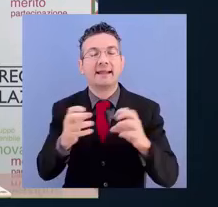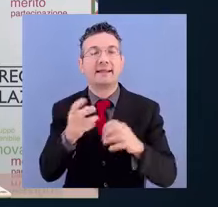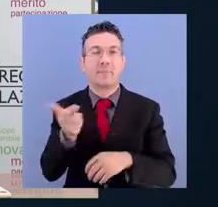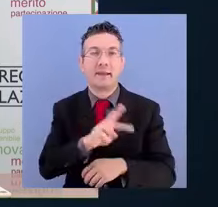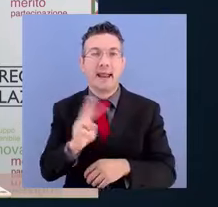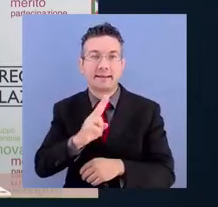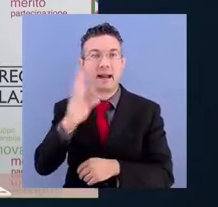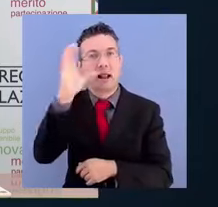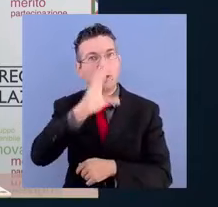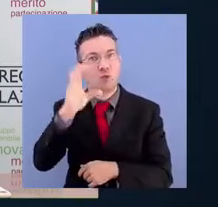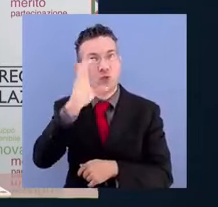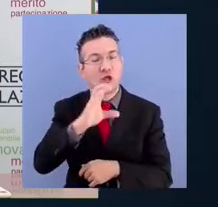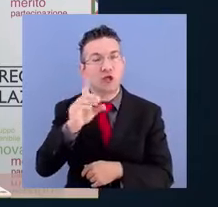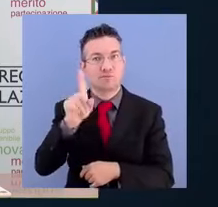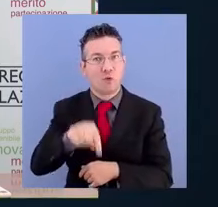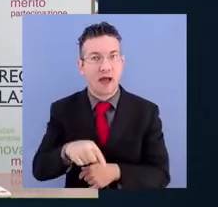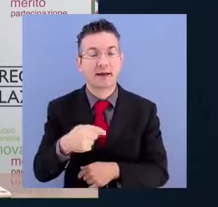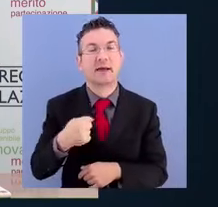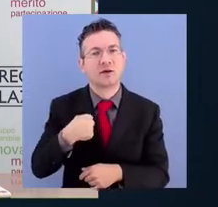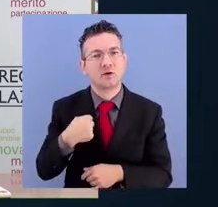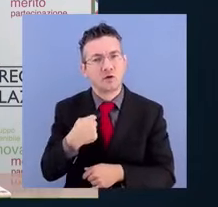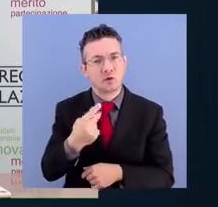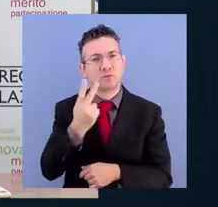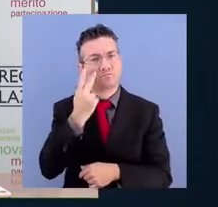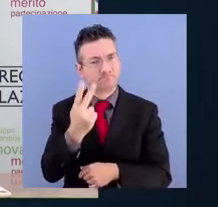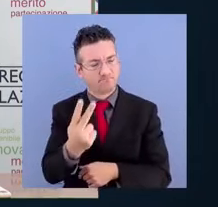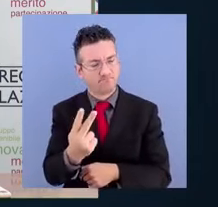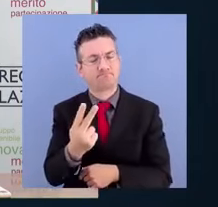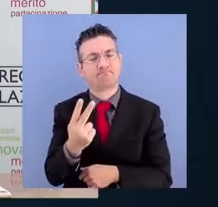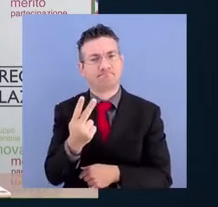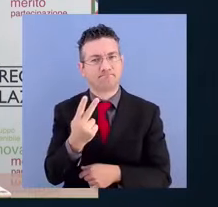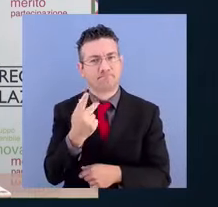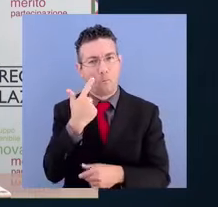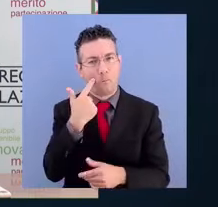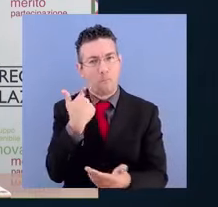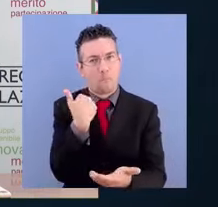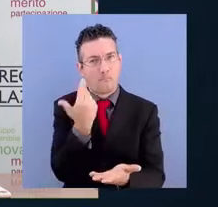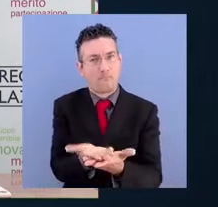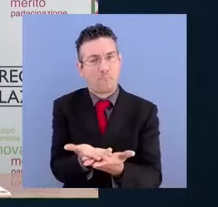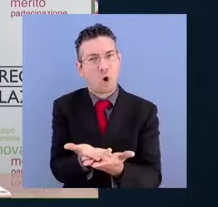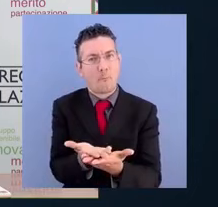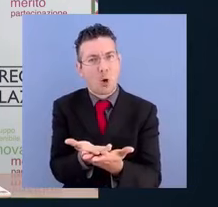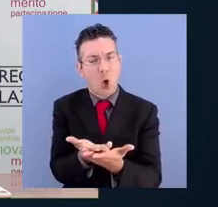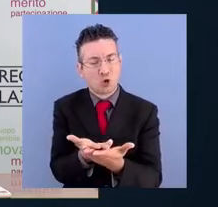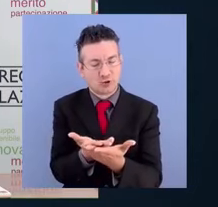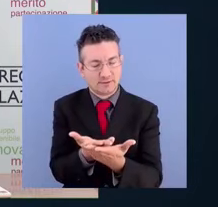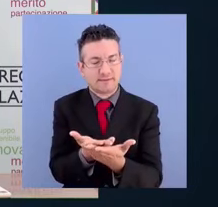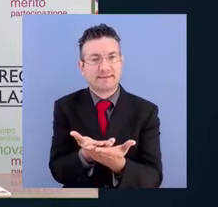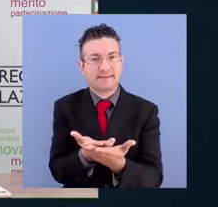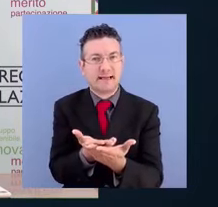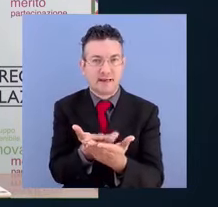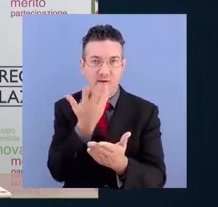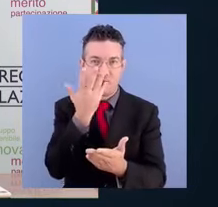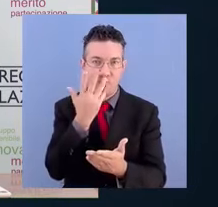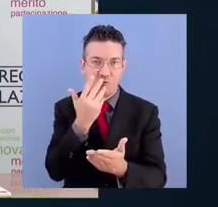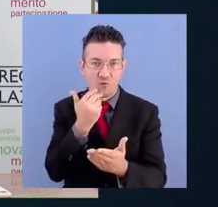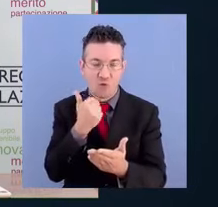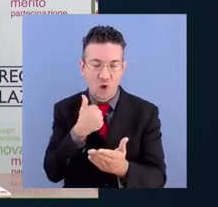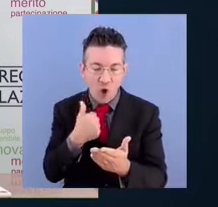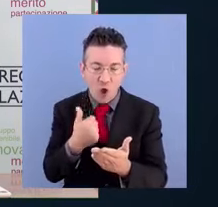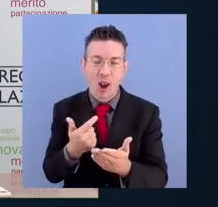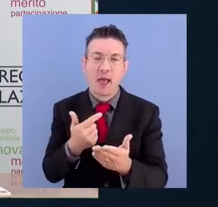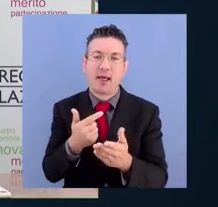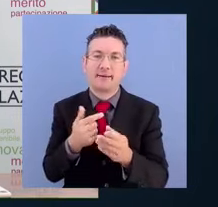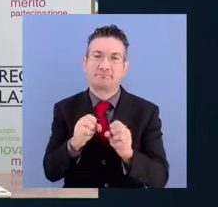con entusiasmo questa proposta di estensione e di presenza